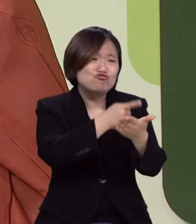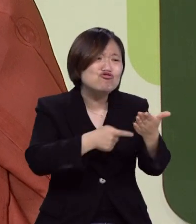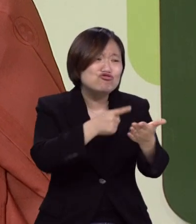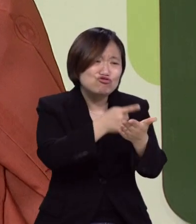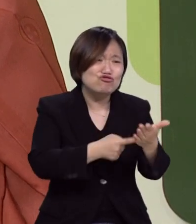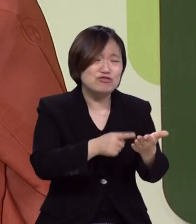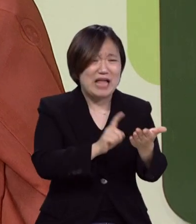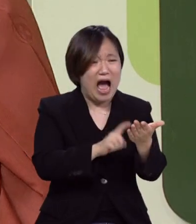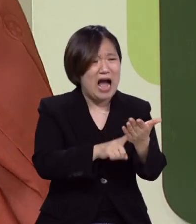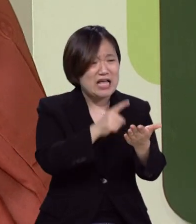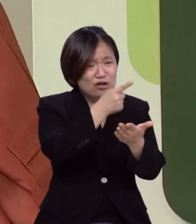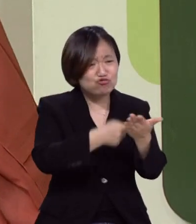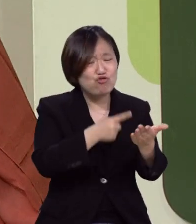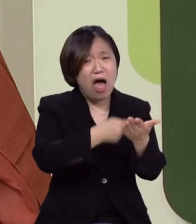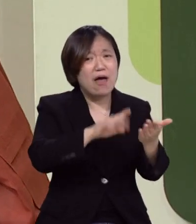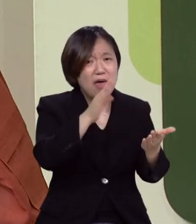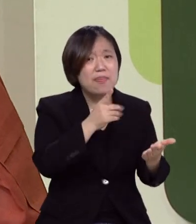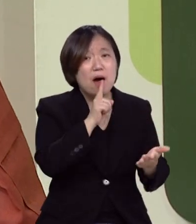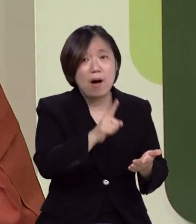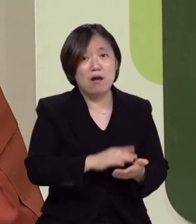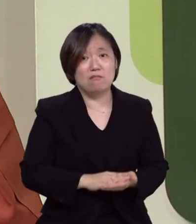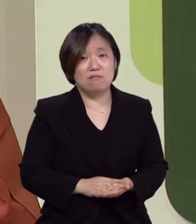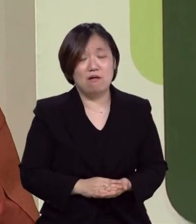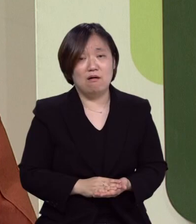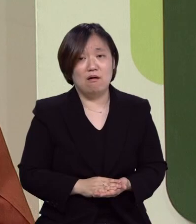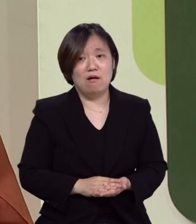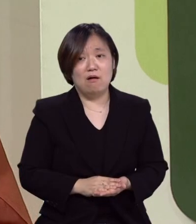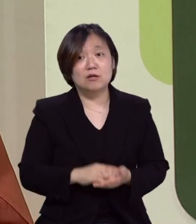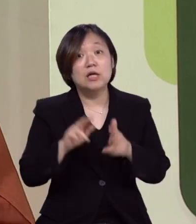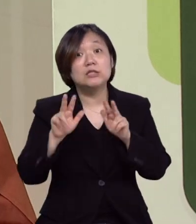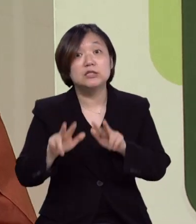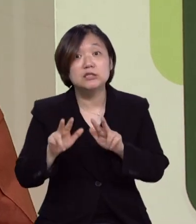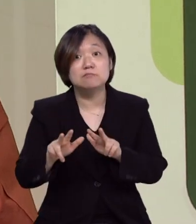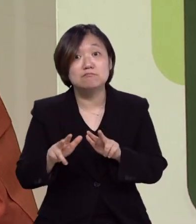소리를 들었는데 아무 이상 없습니다 그래서